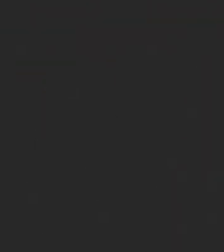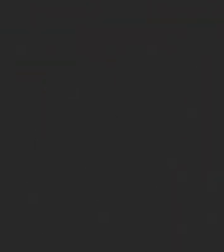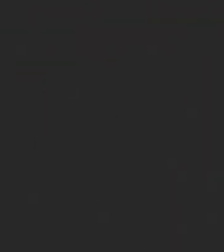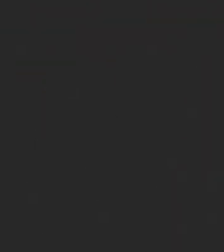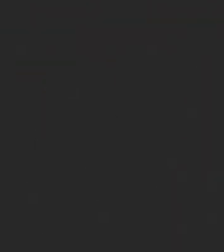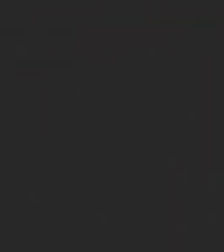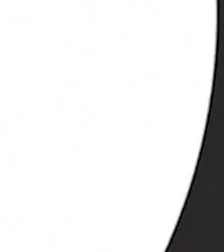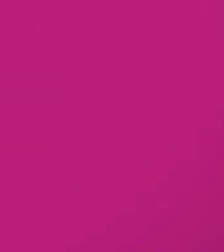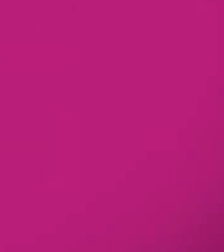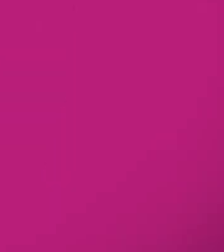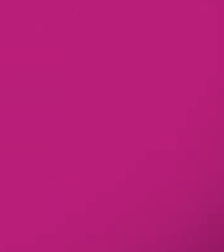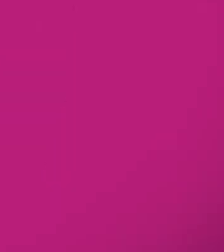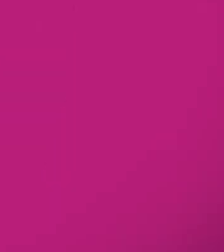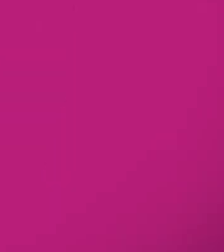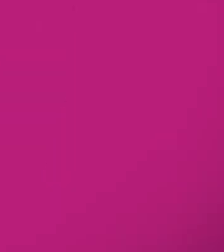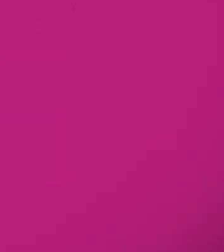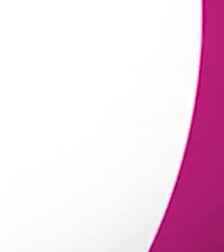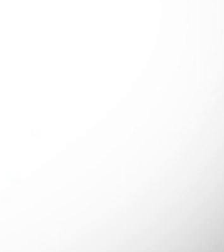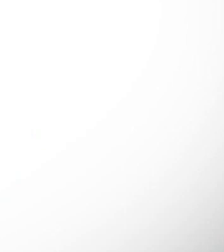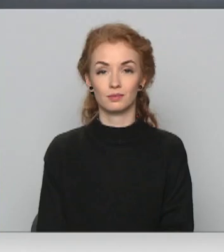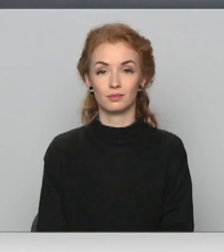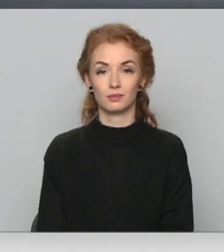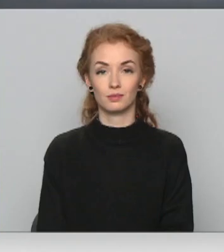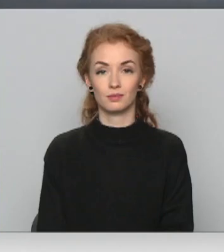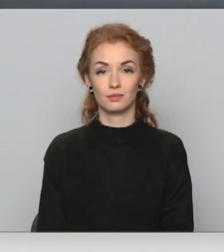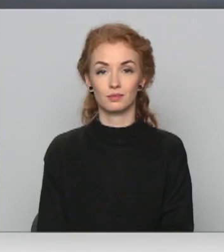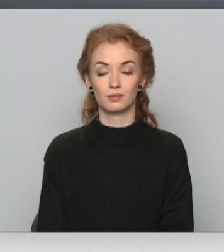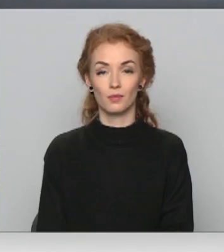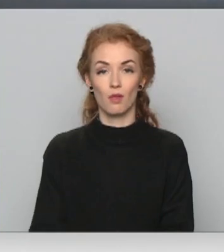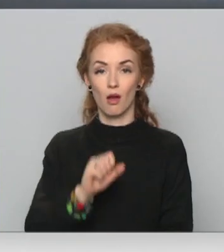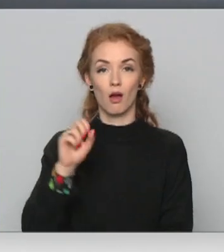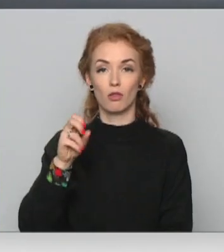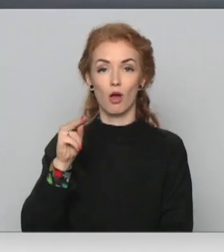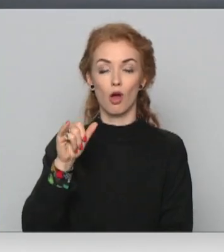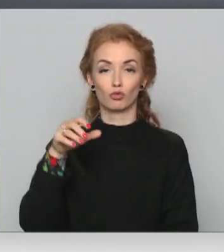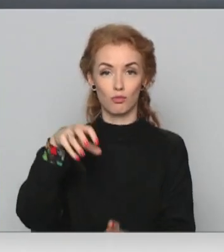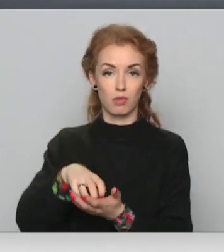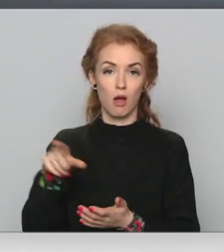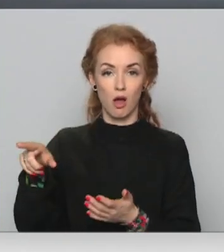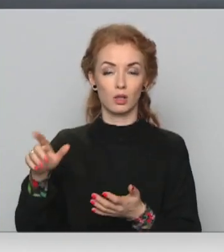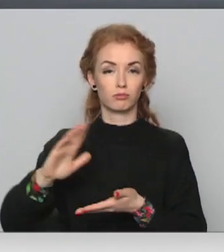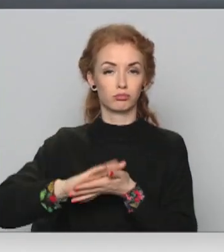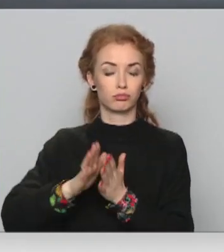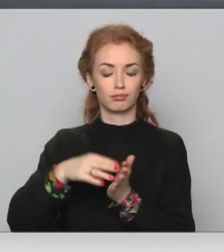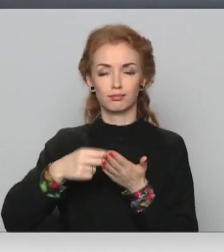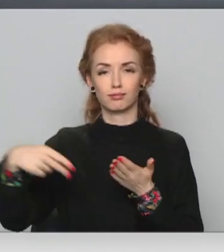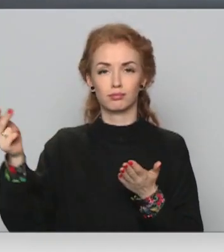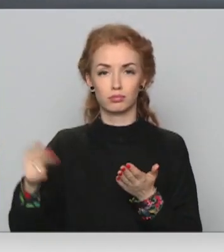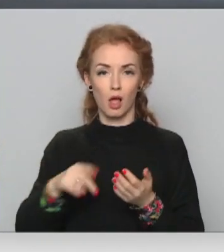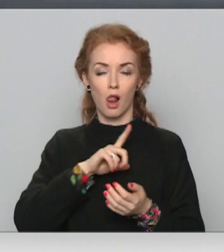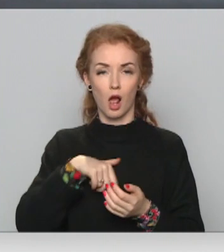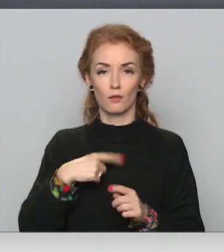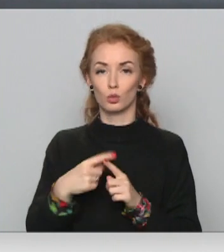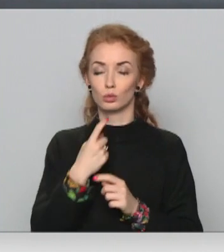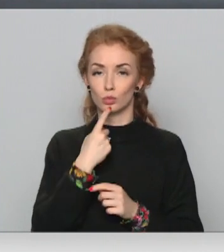Re, viss ēters ir te! Ādažu bāzē parakstīta vispārīga vienošanās starp Latviju un